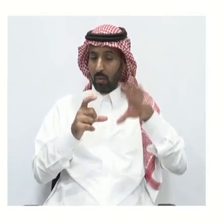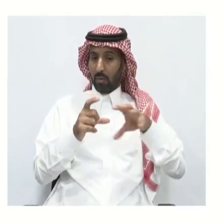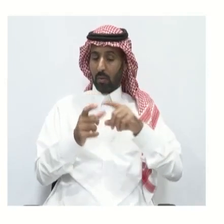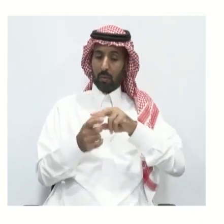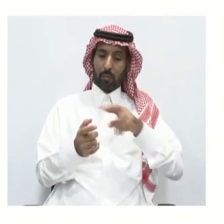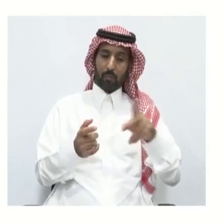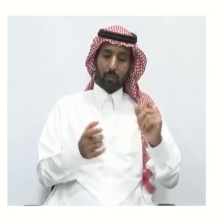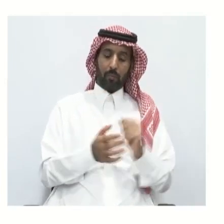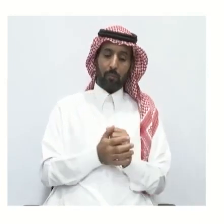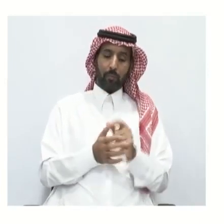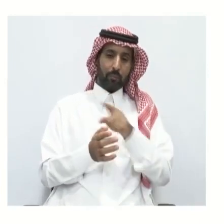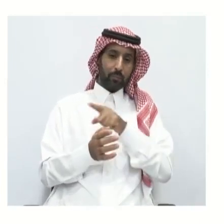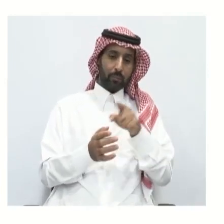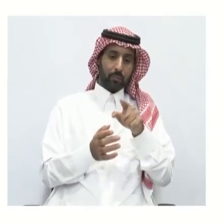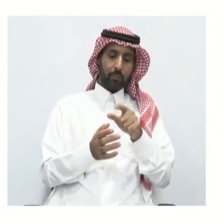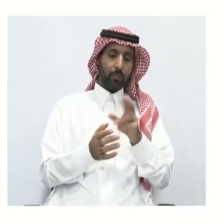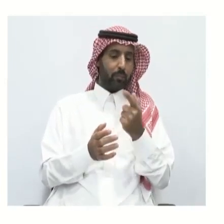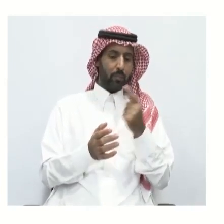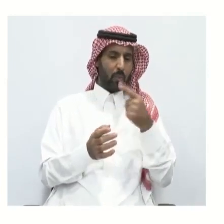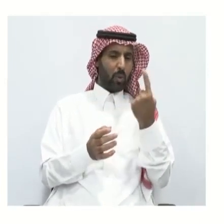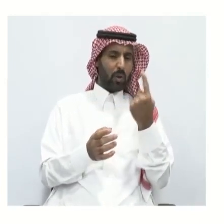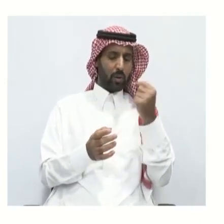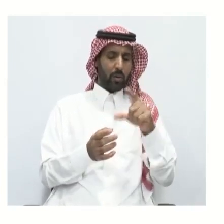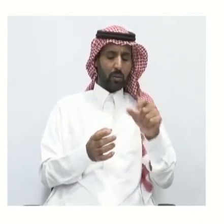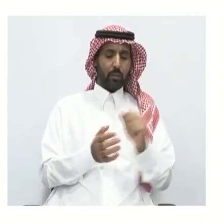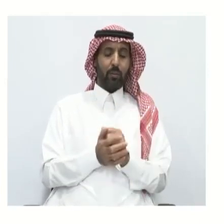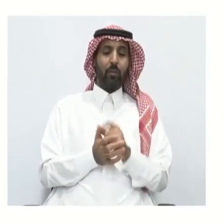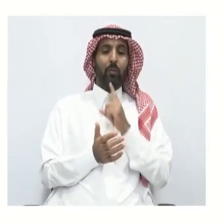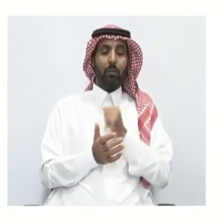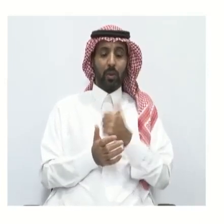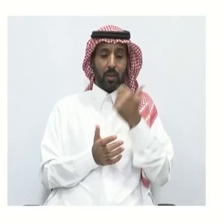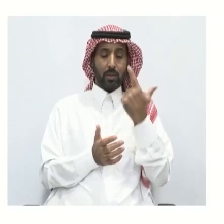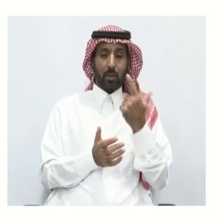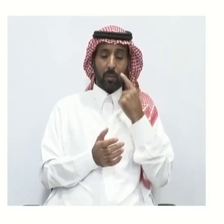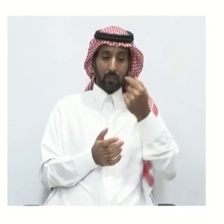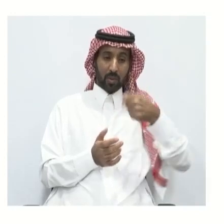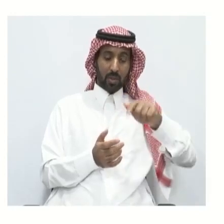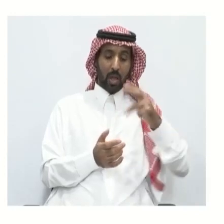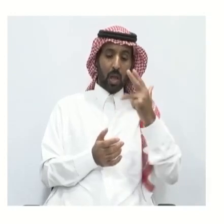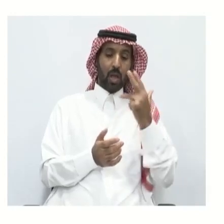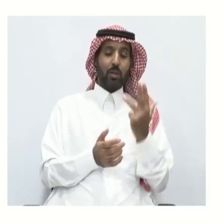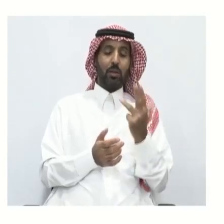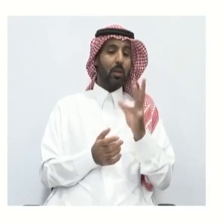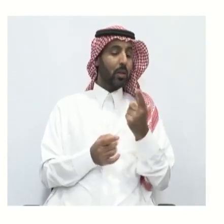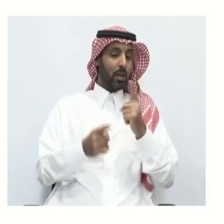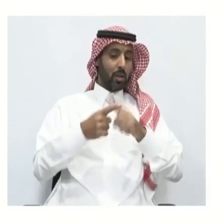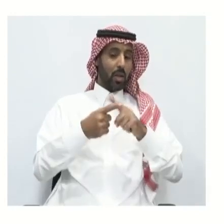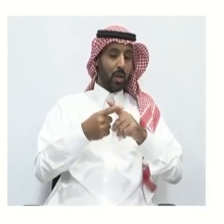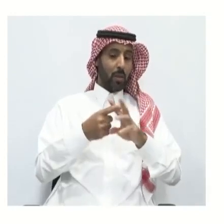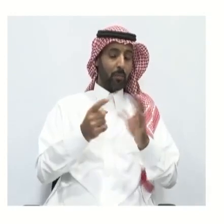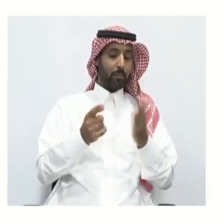الموليه للفضه طبعا انا ما عندي الا ذره واحده فهي 107.9 نضربها في الرقم للمود